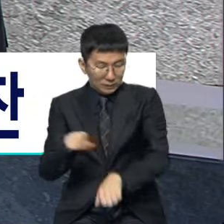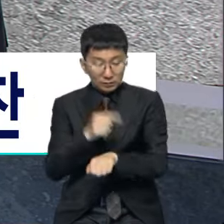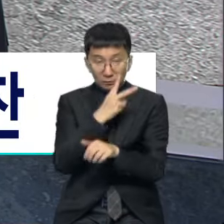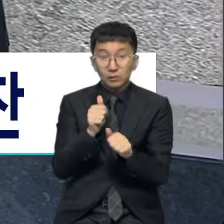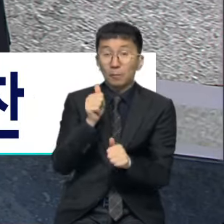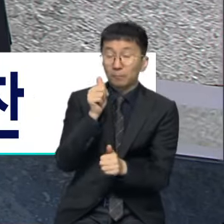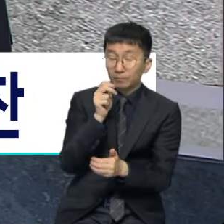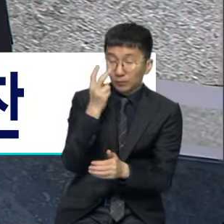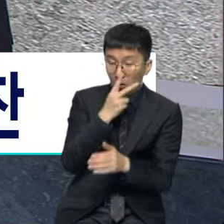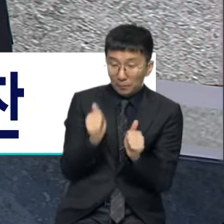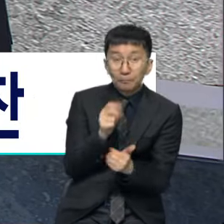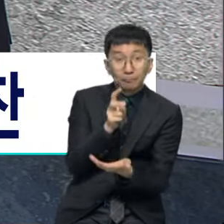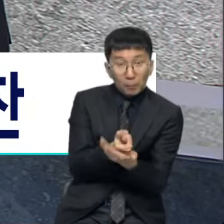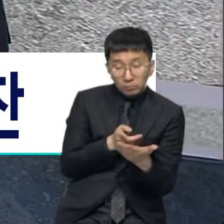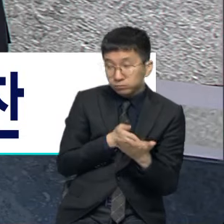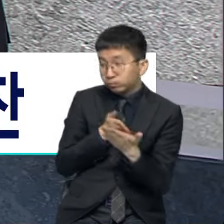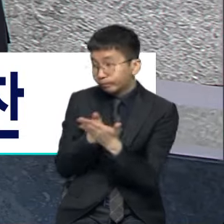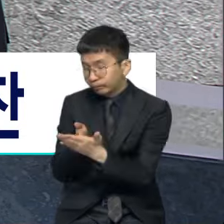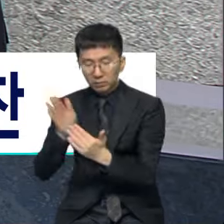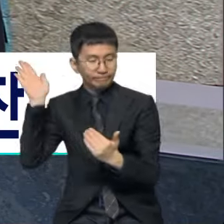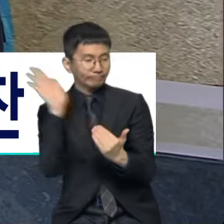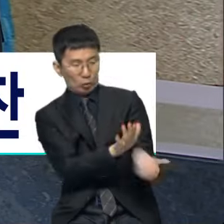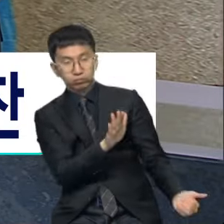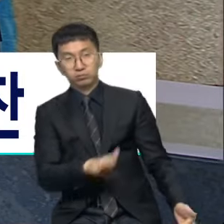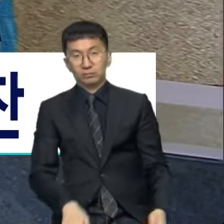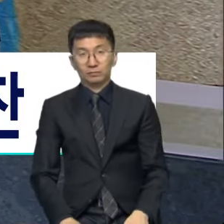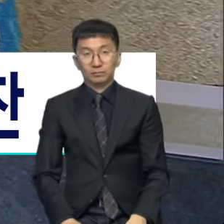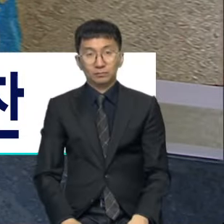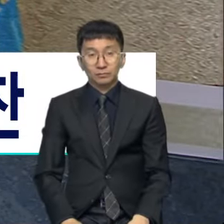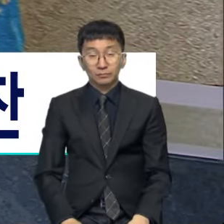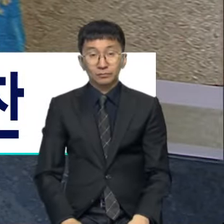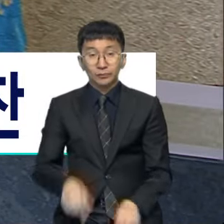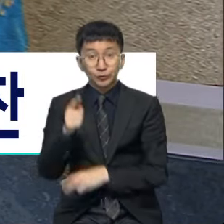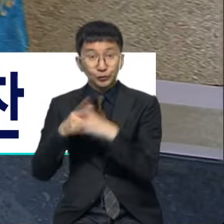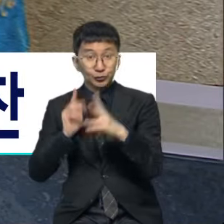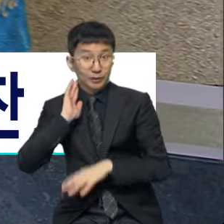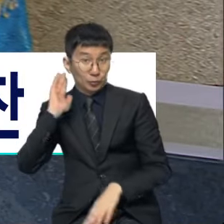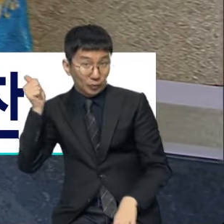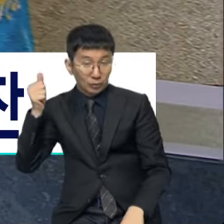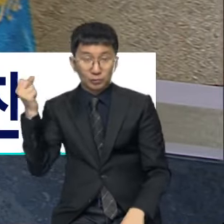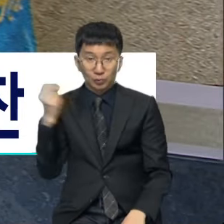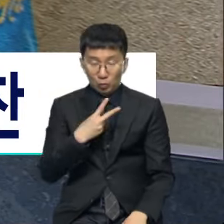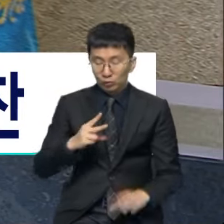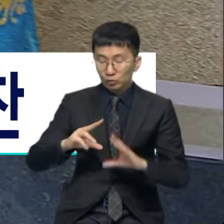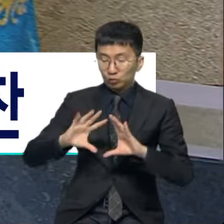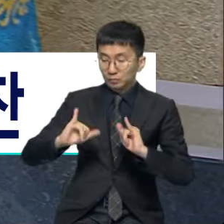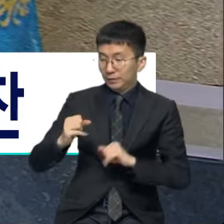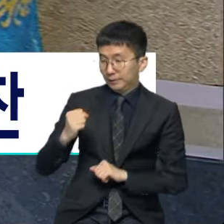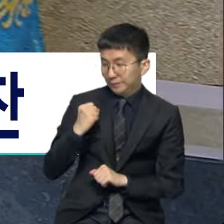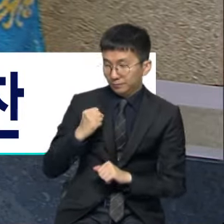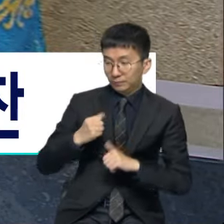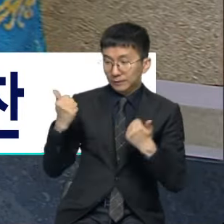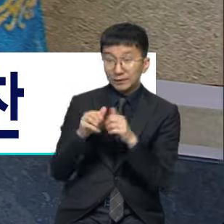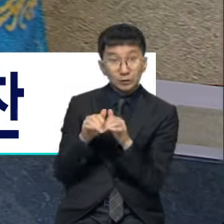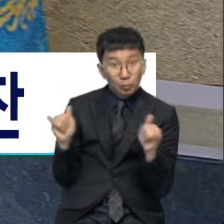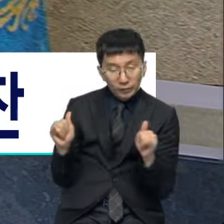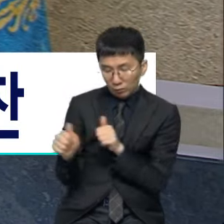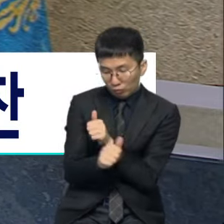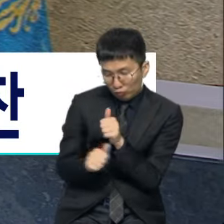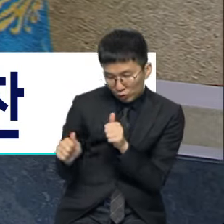즉 거부권을 행사했습니다. 지금 이 시간 대통령실에선 대통령과 여당 원내 지도부의 만찬이 진행되고